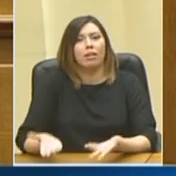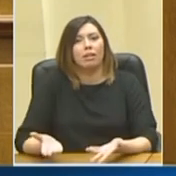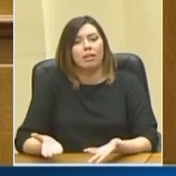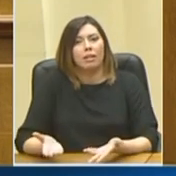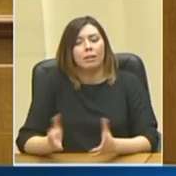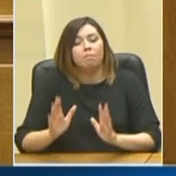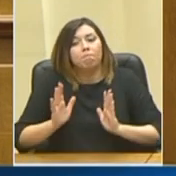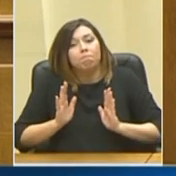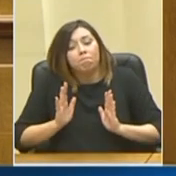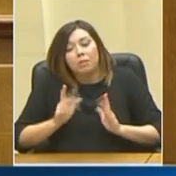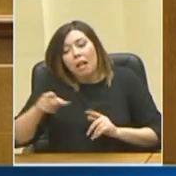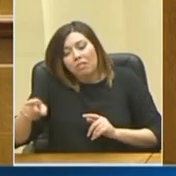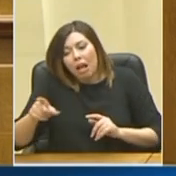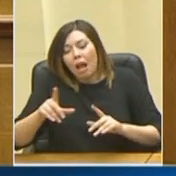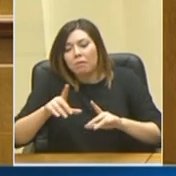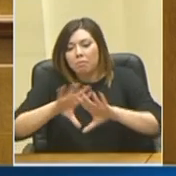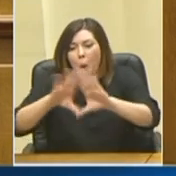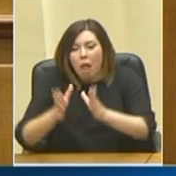Ήταν κάτι πράγματα δηλαδή τα οποία ήταν